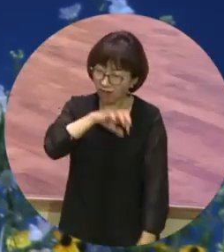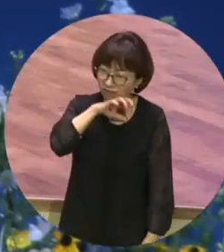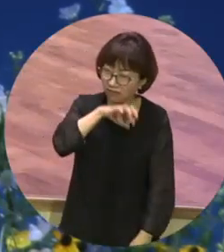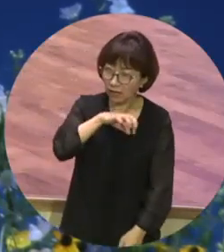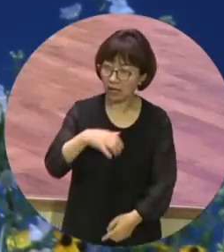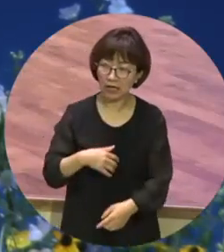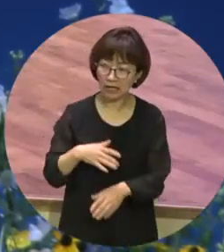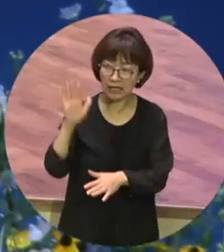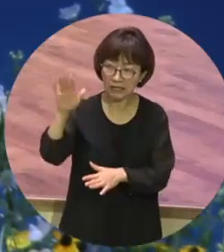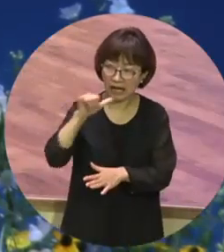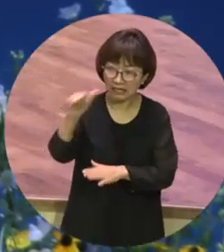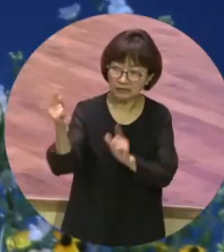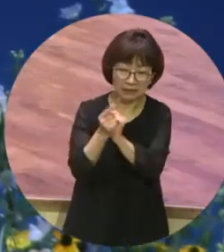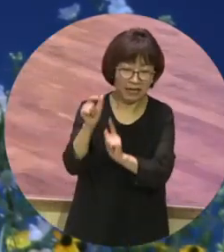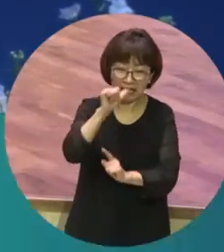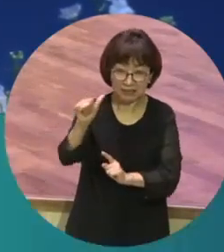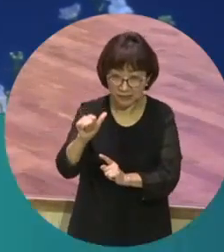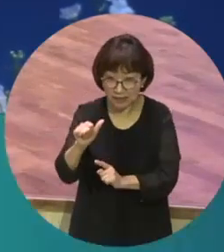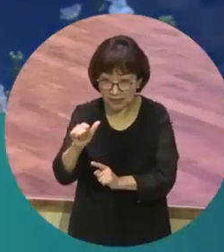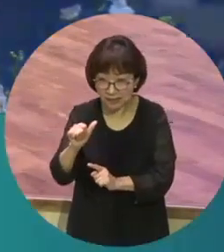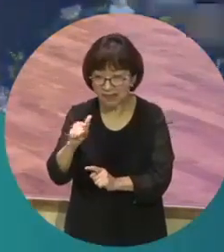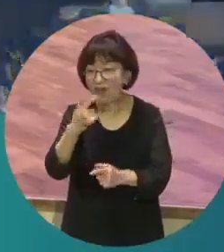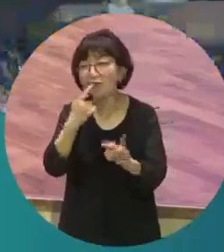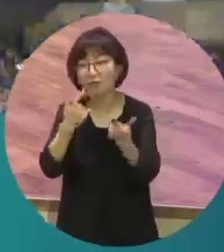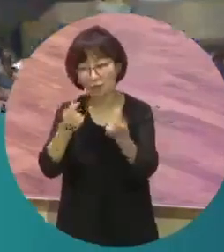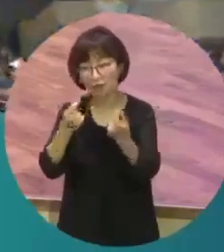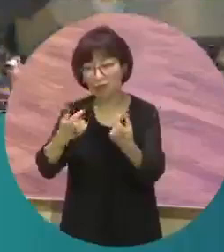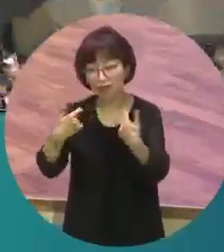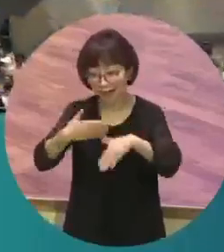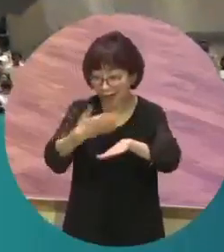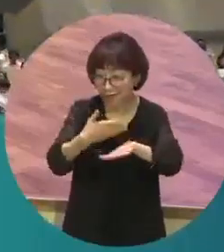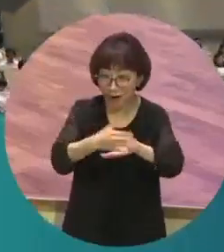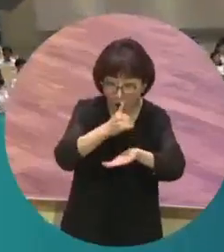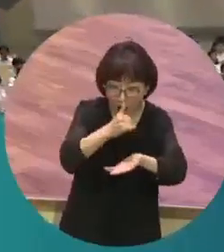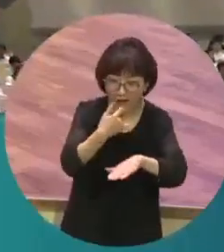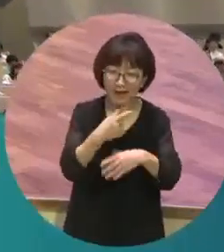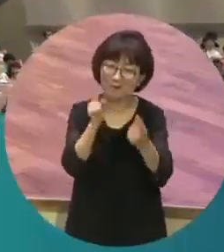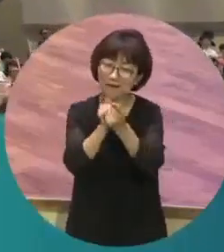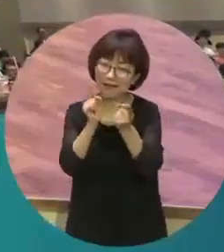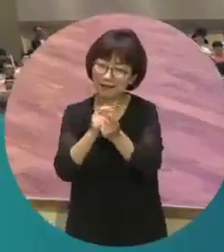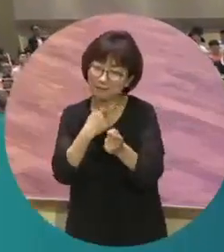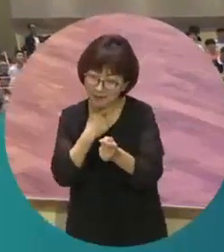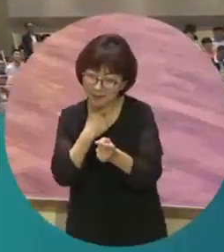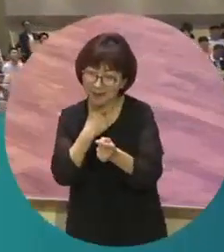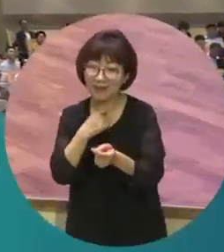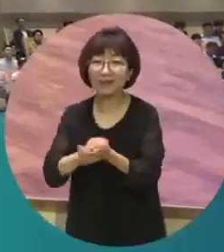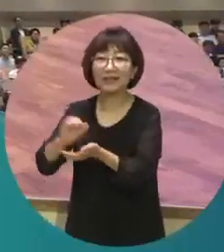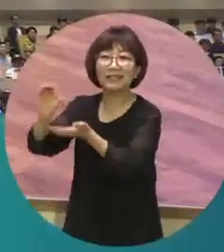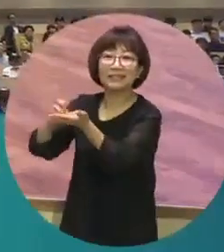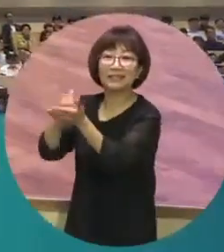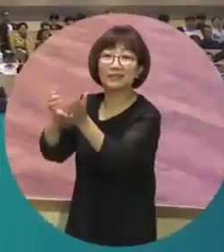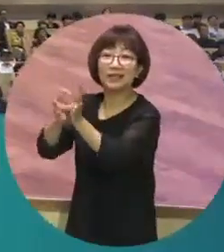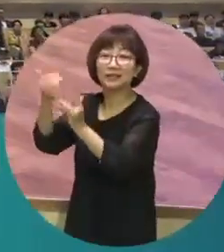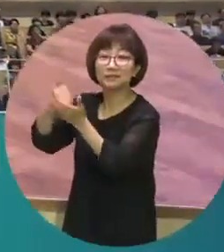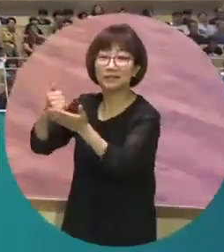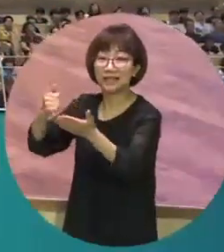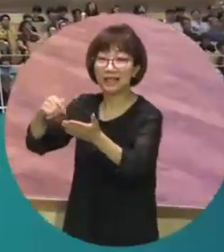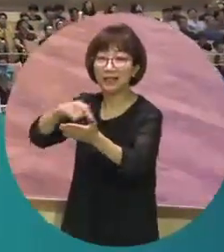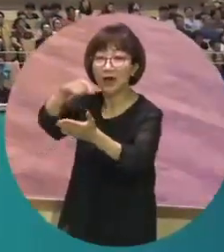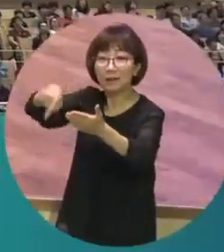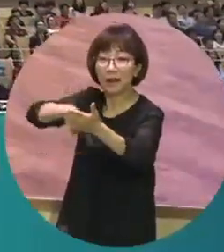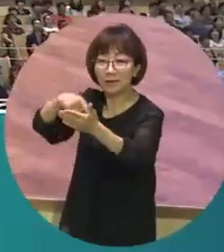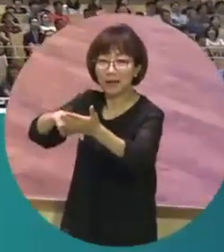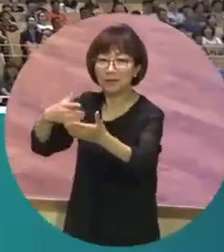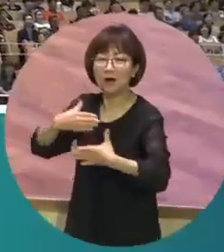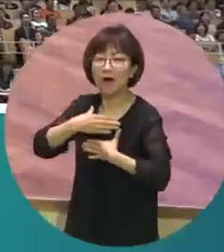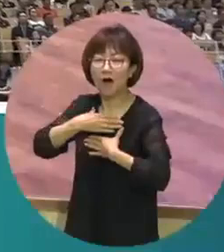골로새서 3장 15절 17절에 보면 그리스도의 평강이 너희 마음을 주장하게 하라. 너희는 평강을 위하여 한 몸으로